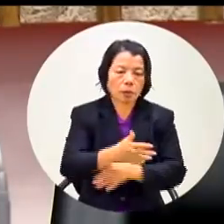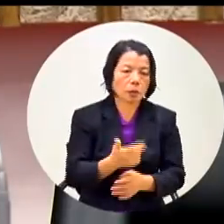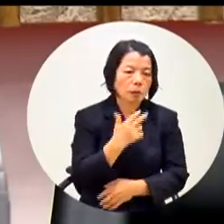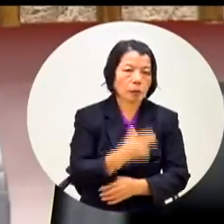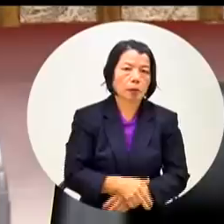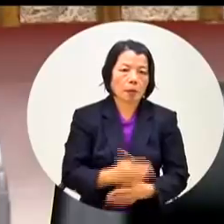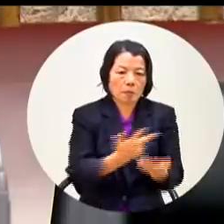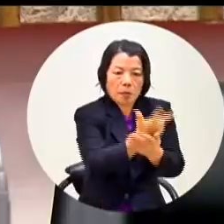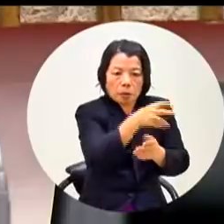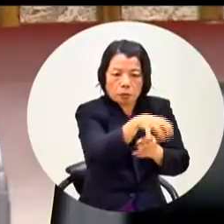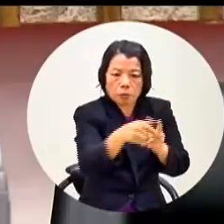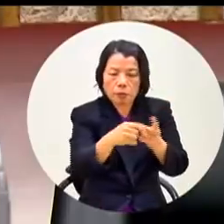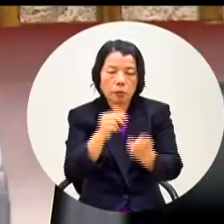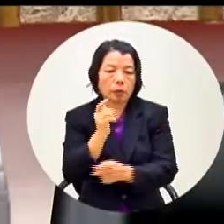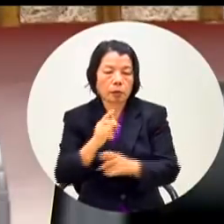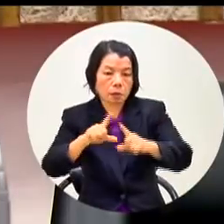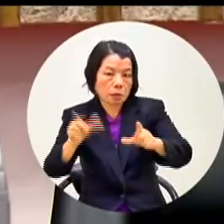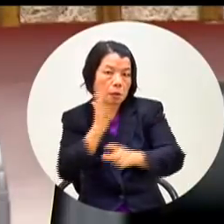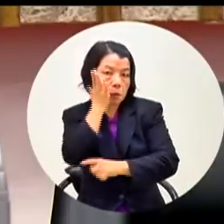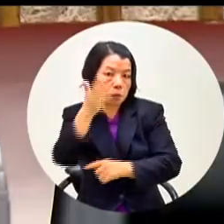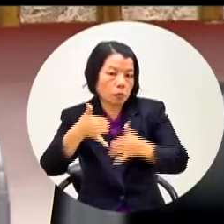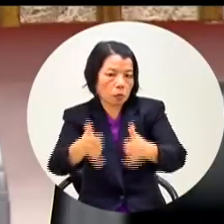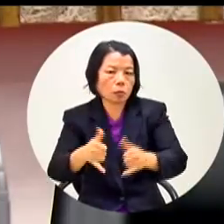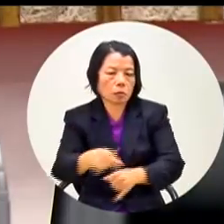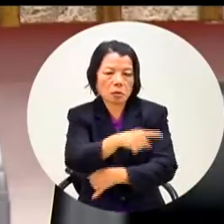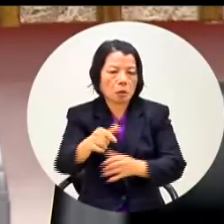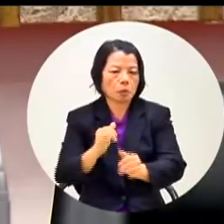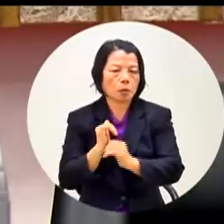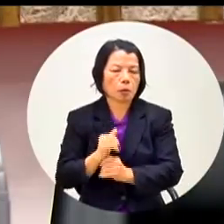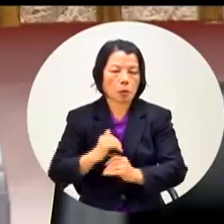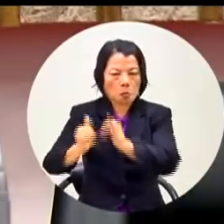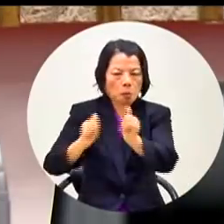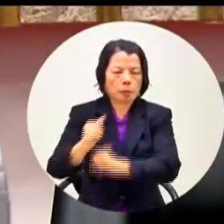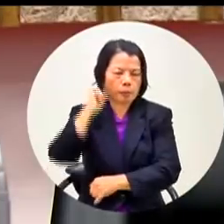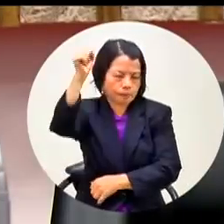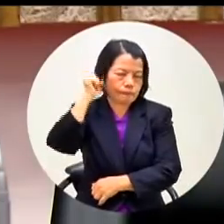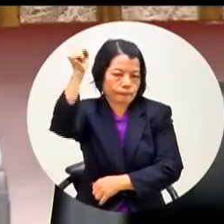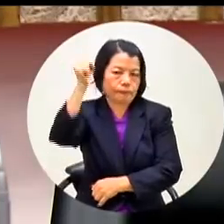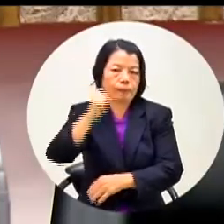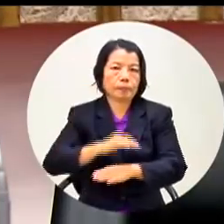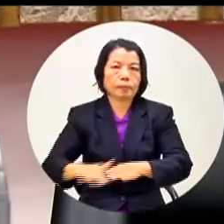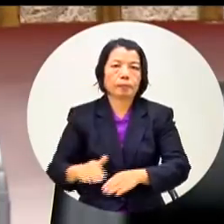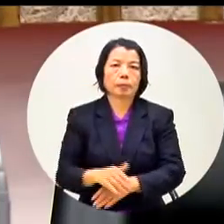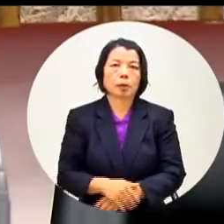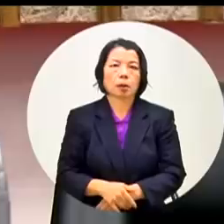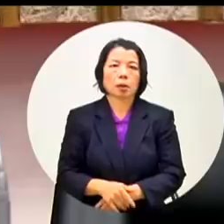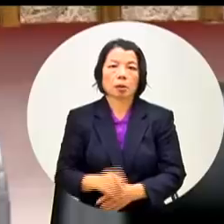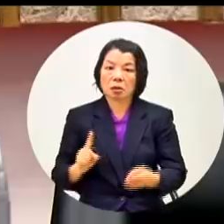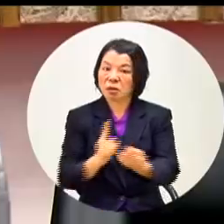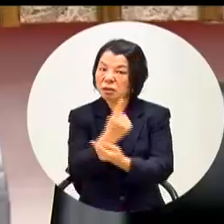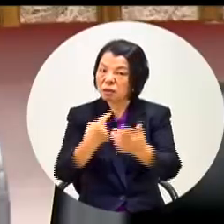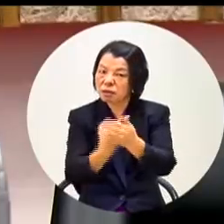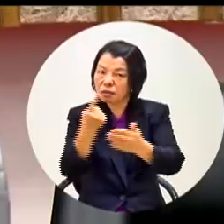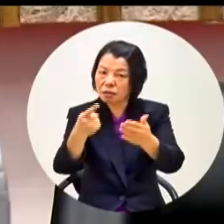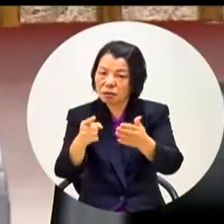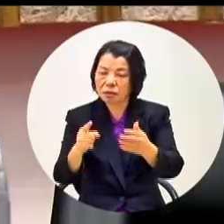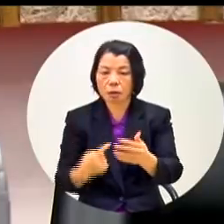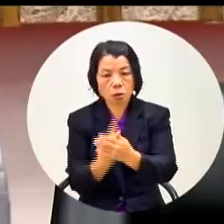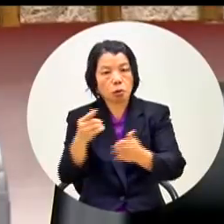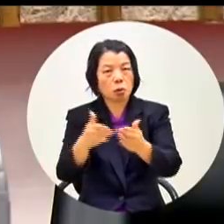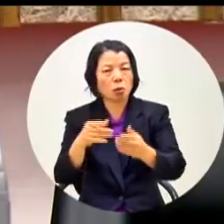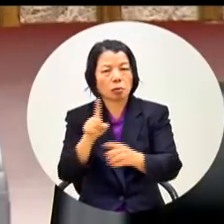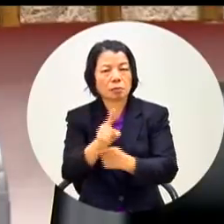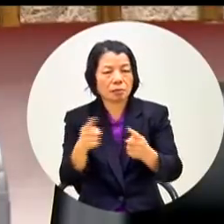会引起市民的抗议。好，所以如果这些都只是穿越的人口数，那还没关系哦。可是我刚刚讲